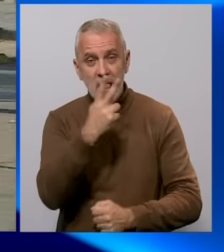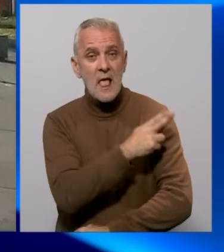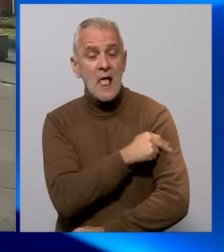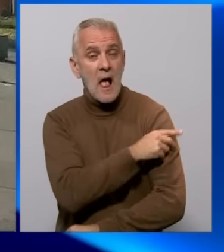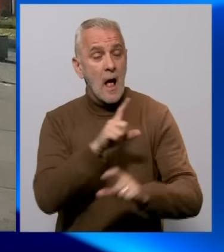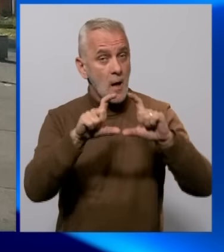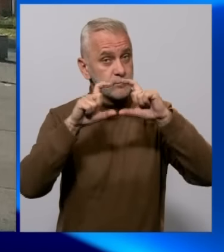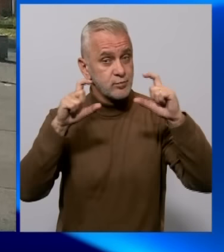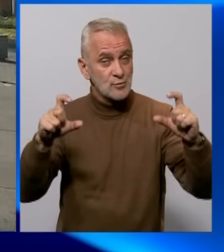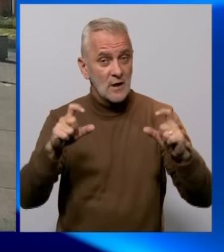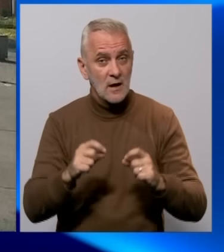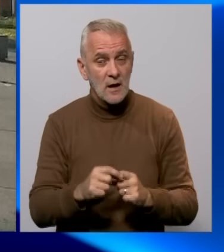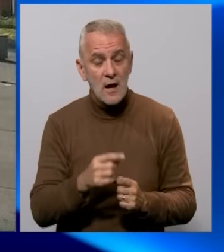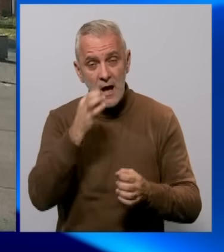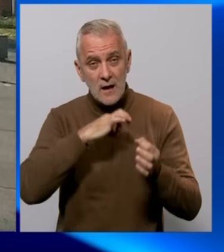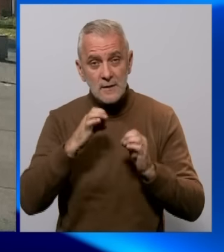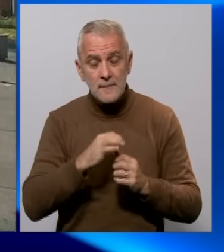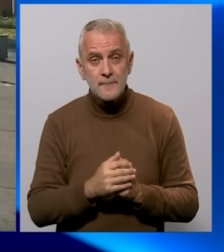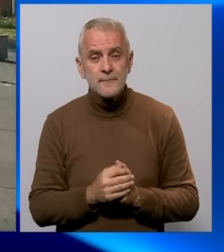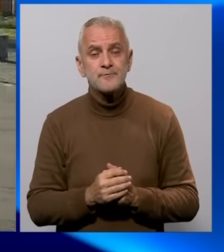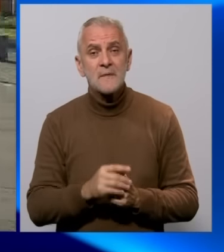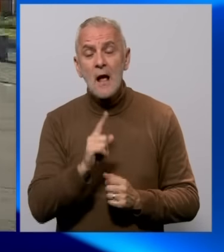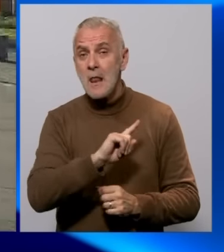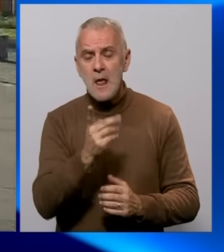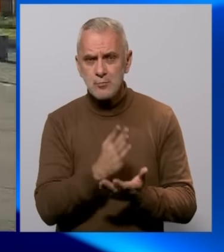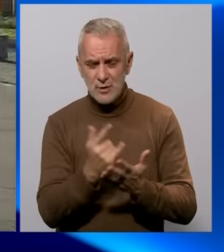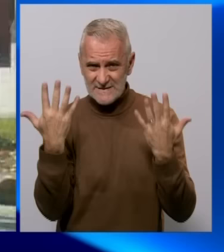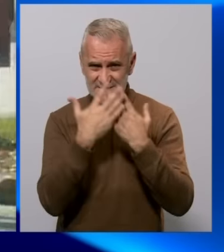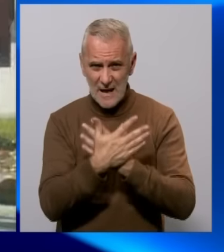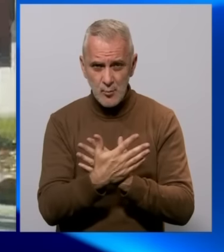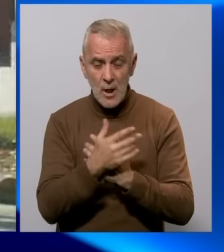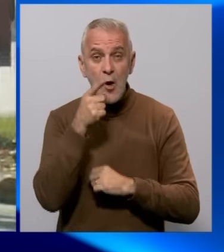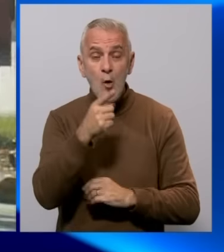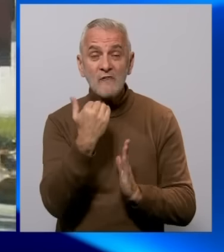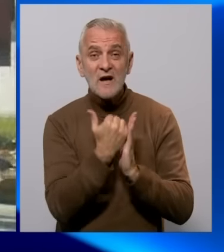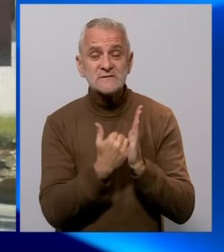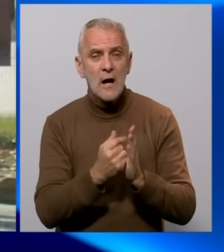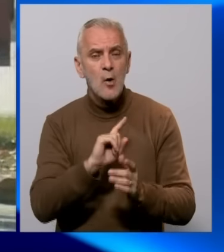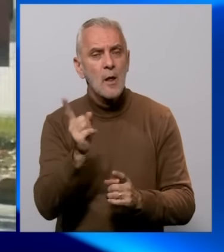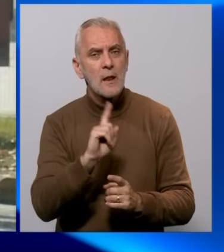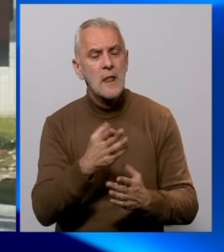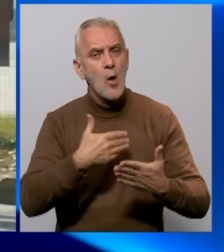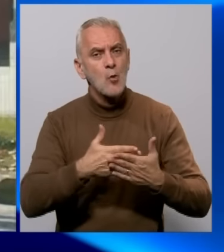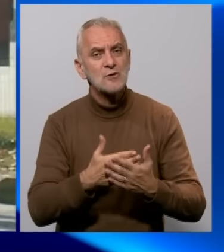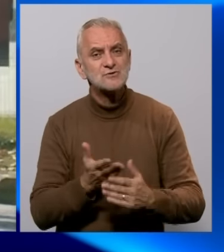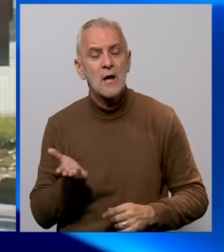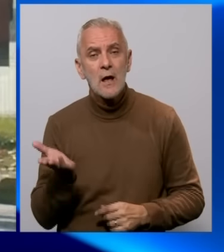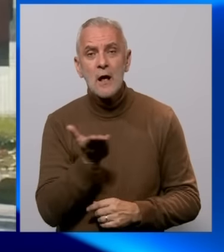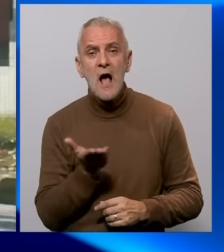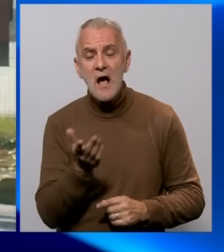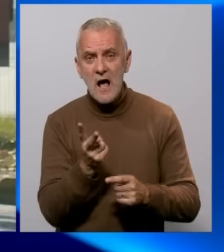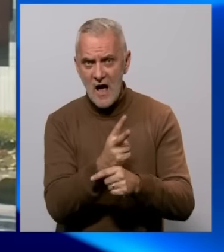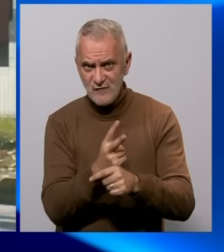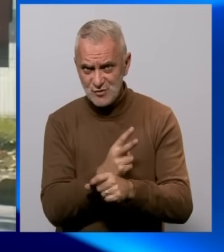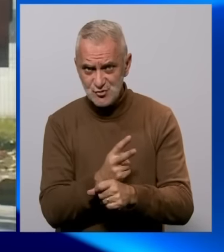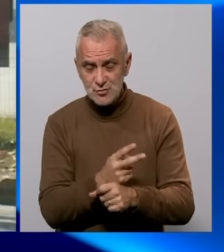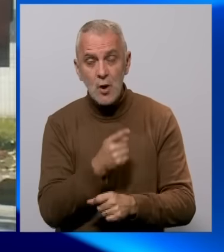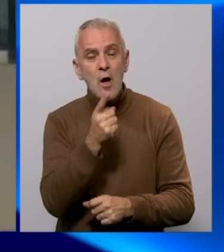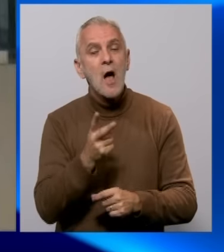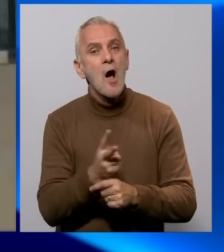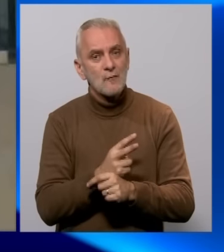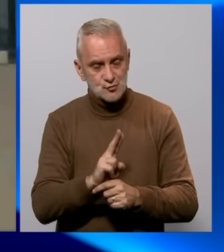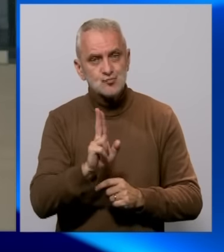i prodaju poljoprivrednih proizvoda. Da ne bi došlo do zabune, ovaj zakon se ne odnosi ni na ugostiteljske objekte, tako da ugostiteljski